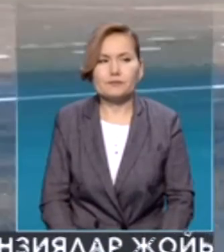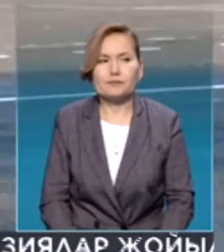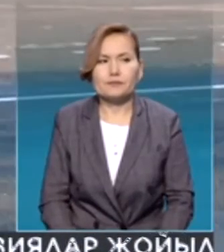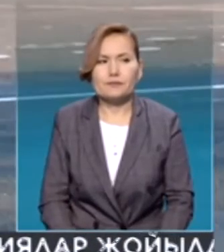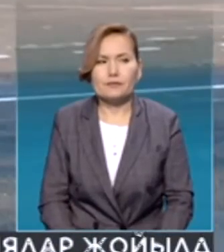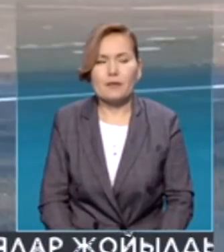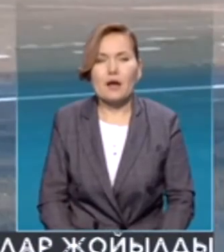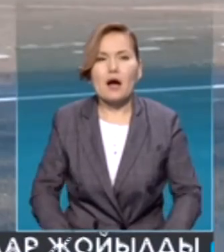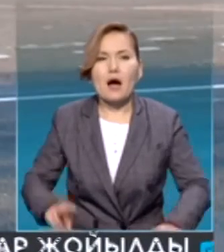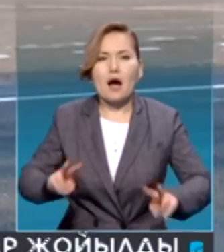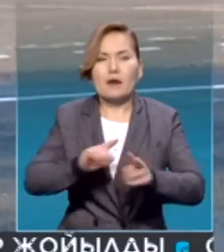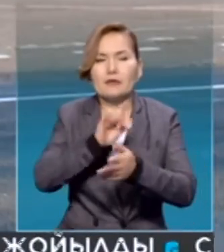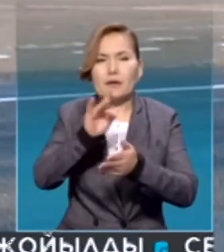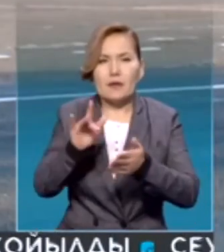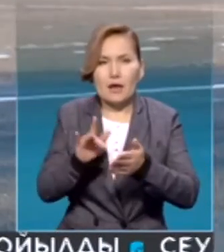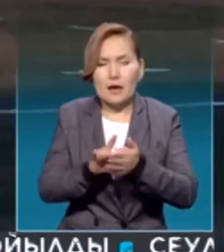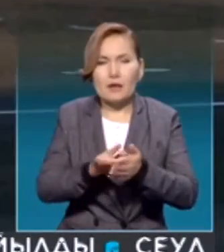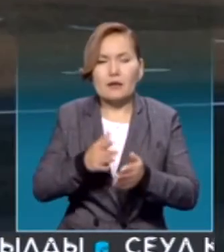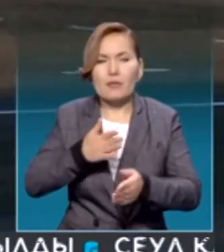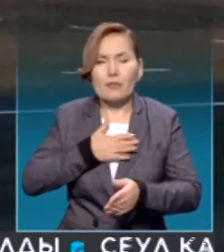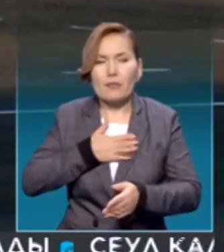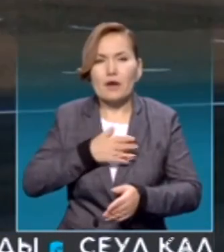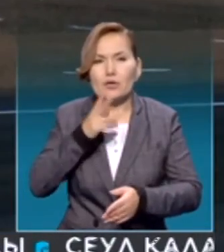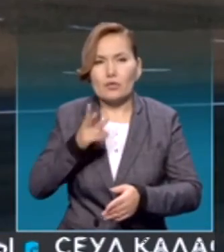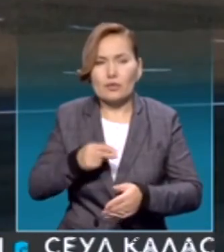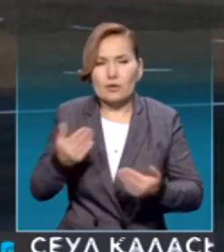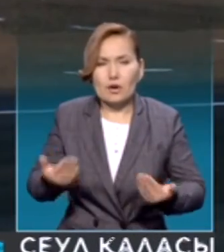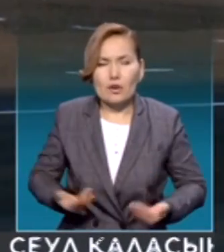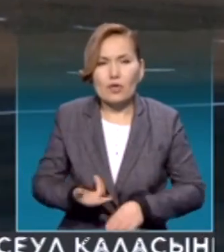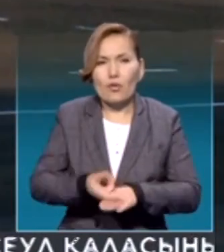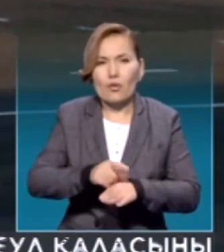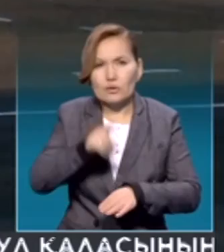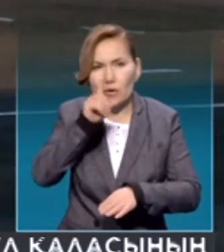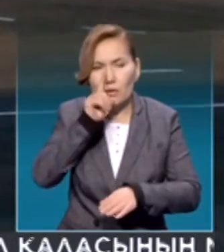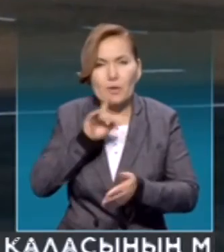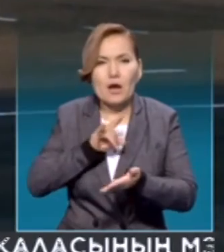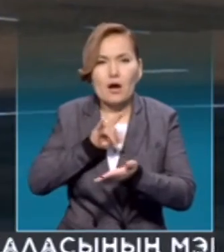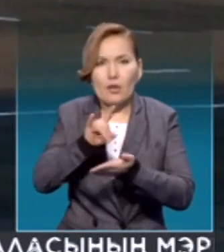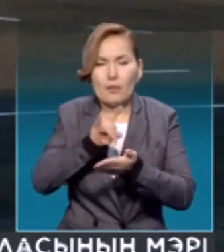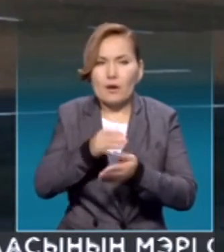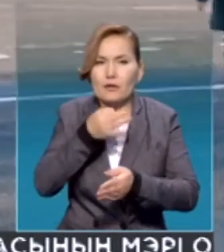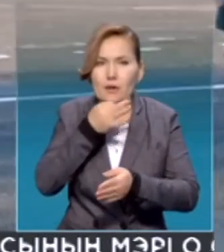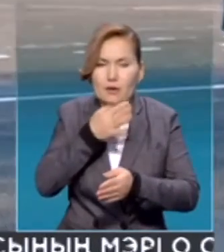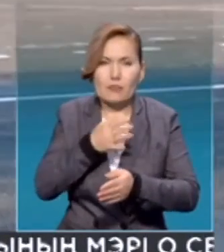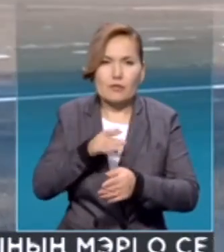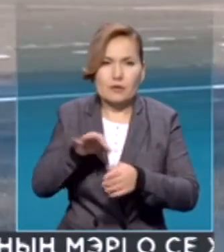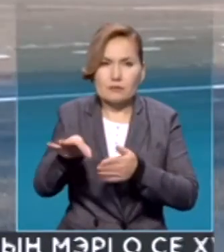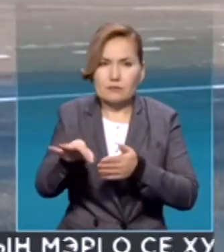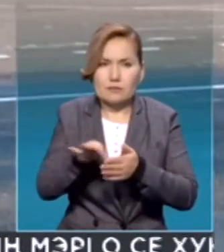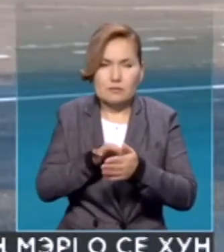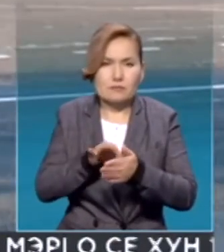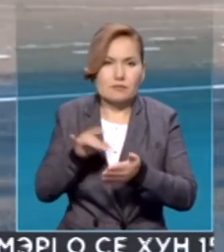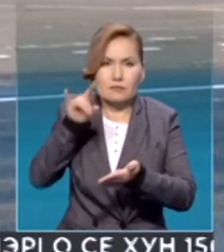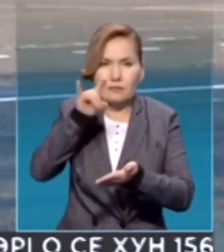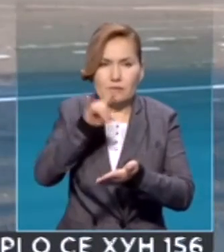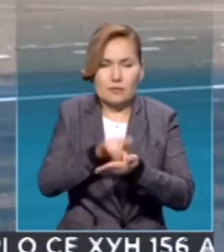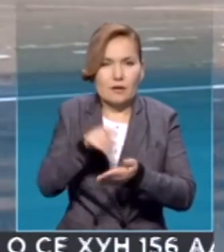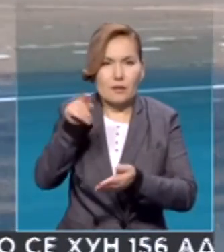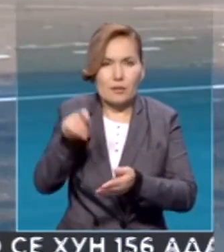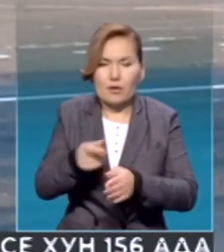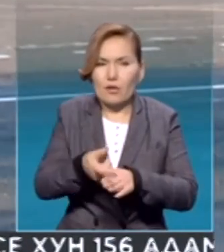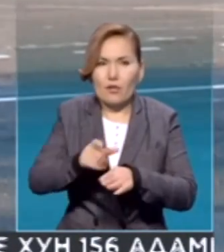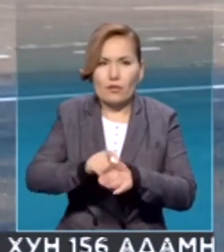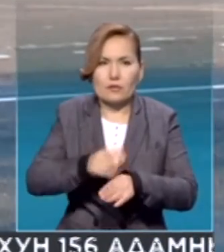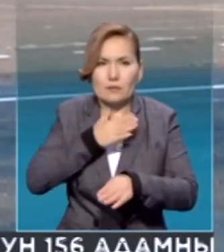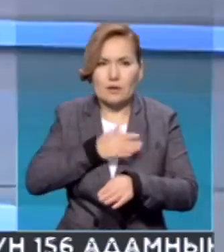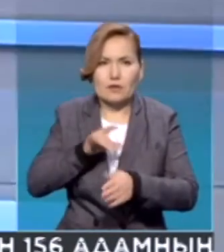Астанада қызым тұрады. Соған қонаққа барғам. Өте жайлы, жақсы отырдық. Тамаша жетіп қалдық. Осындай рейстің ашылғанына өте